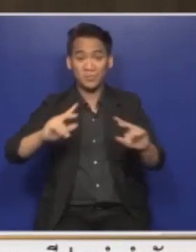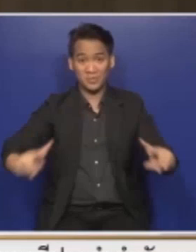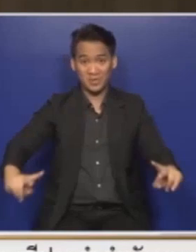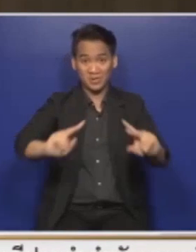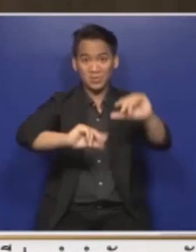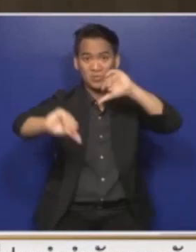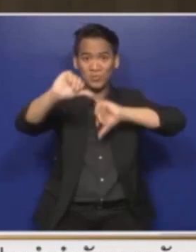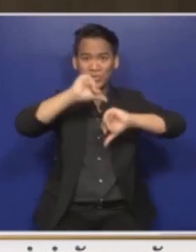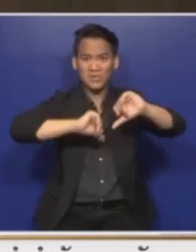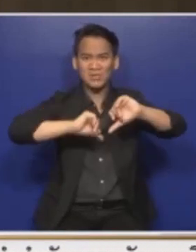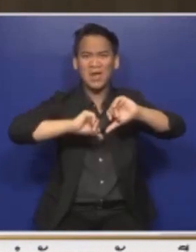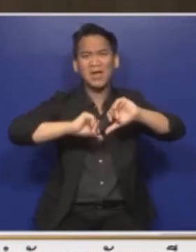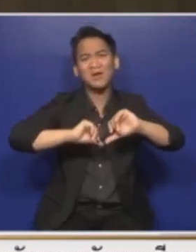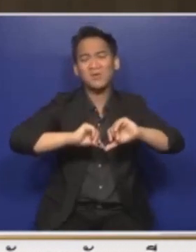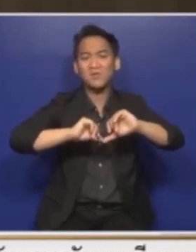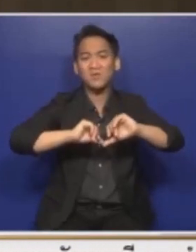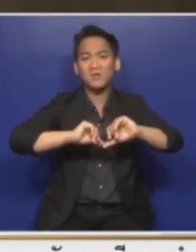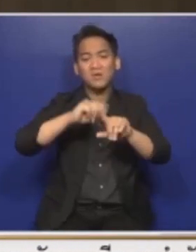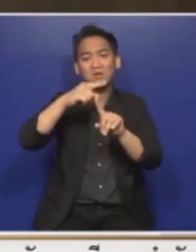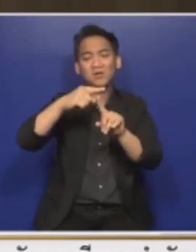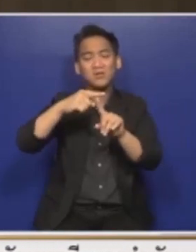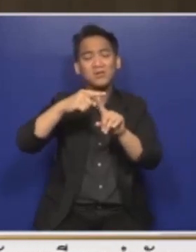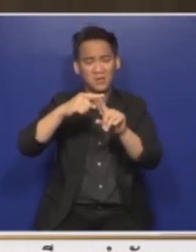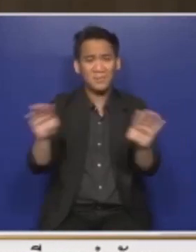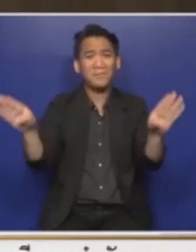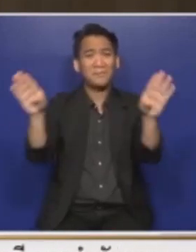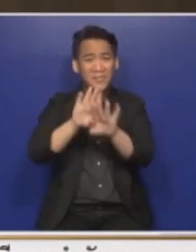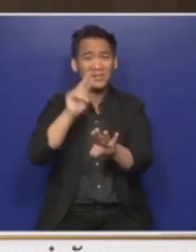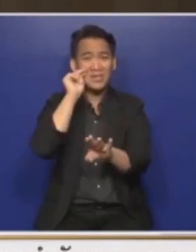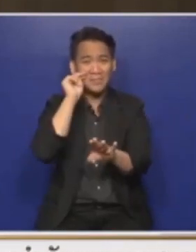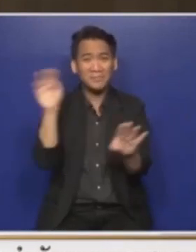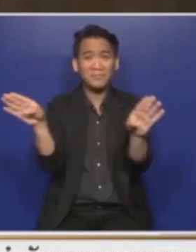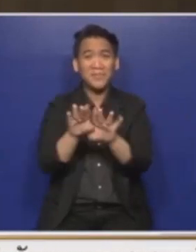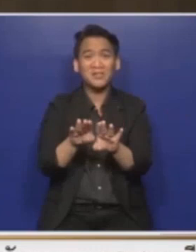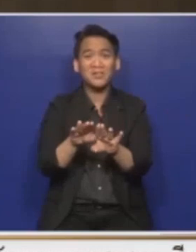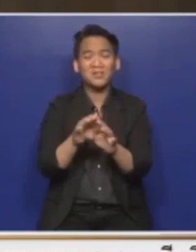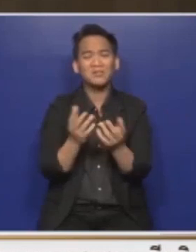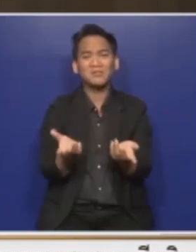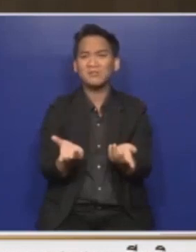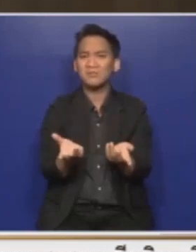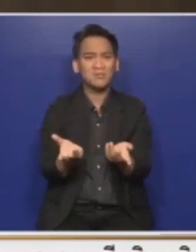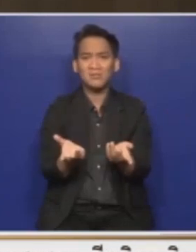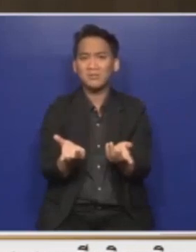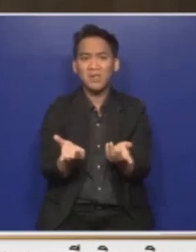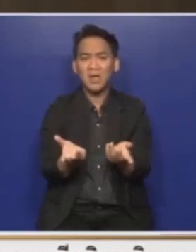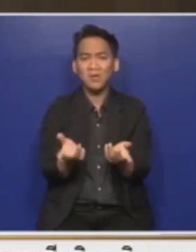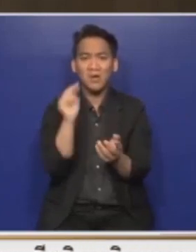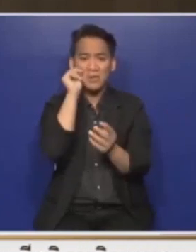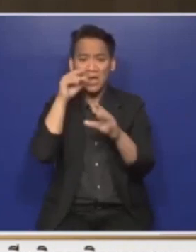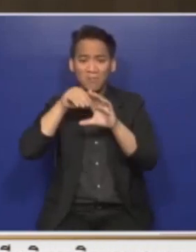ในสิ้นเดือนนี้ซึ่งต้นข้าวโพดนั้นเนี่ยยังไม่ได้งอกจนกระทั่งจะยืนได้ถ้าไม่มีการปล่อยน้ำมา